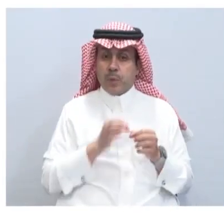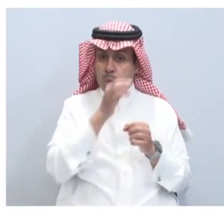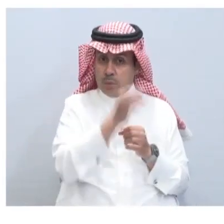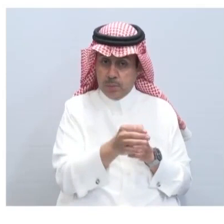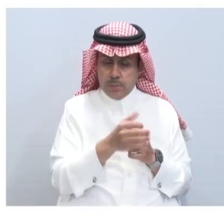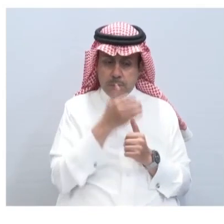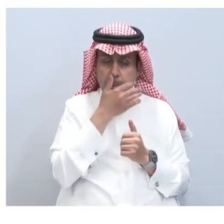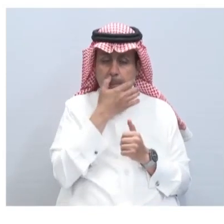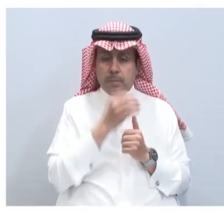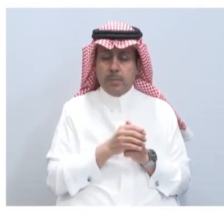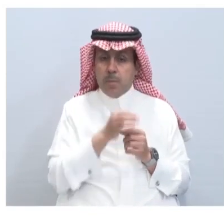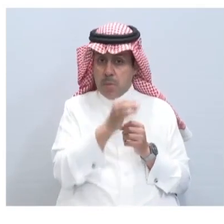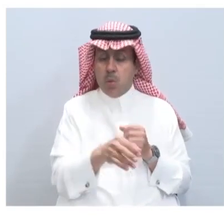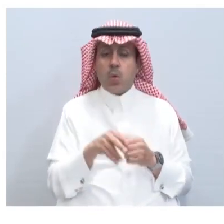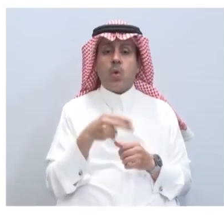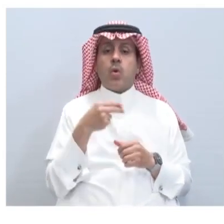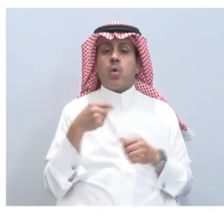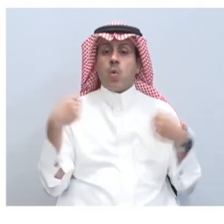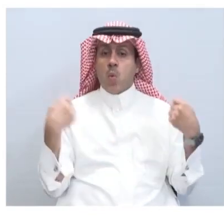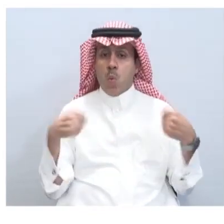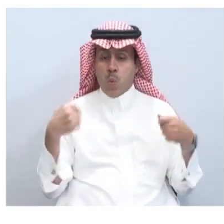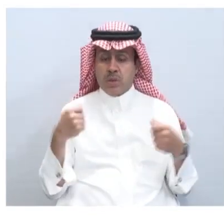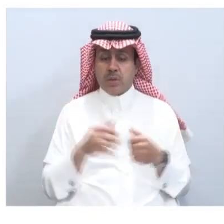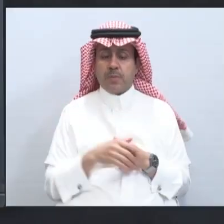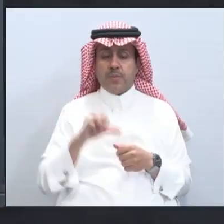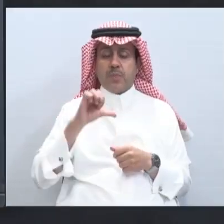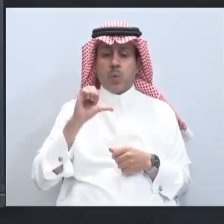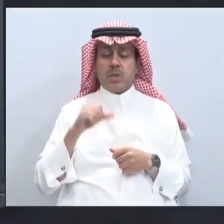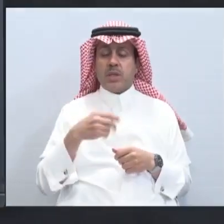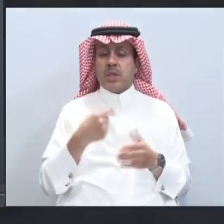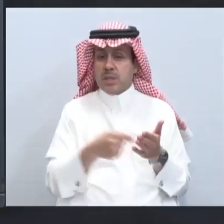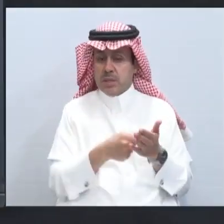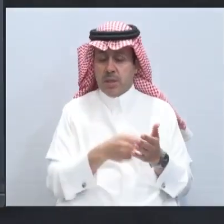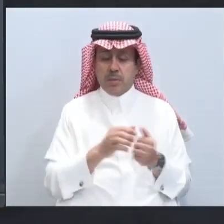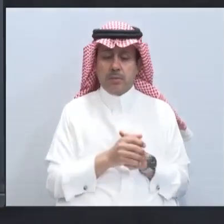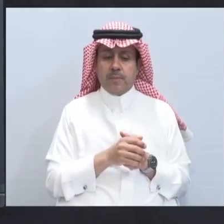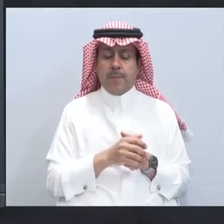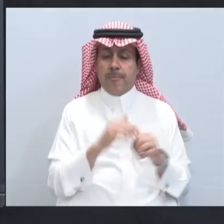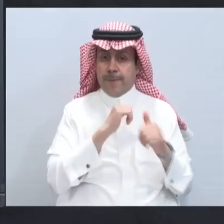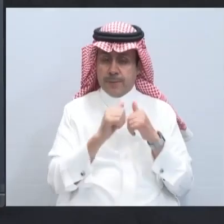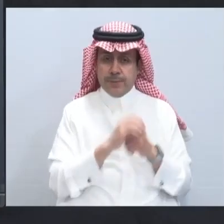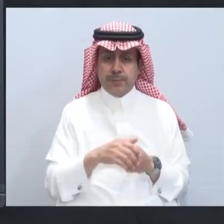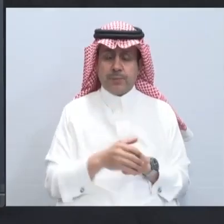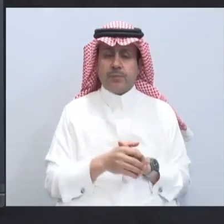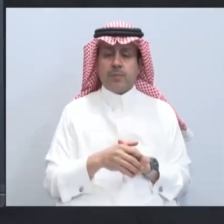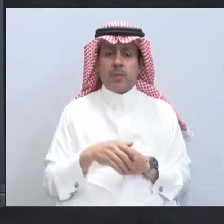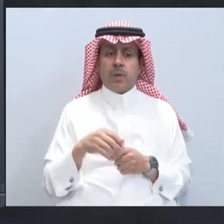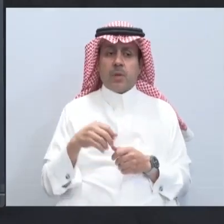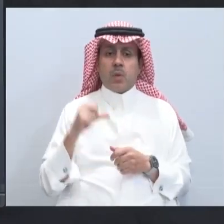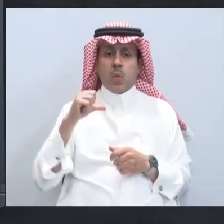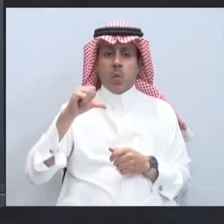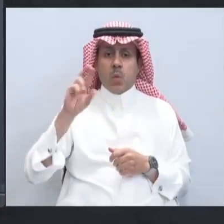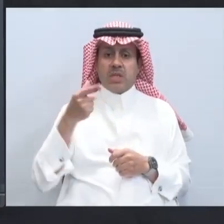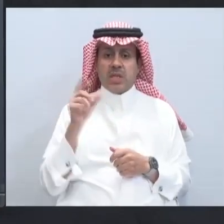الى مثلا موقع وزاره الصحه لك اكثر من اسلوب تصل الى هذه هذه